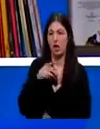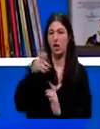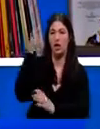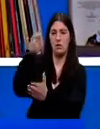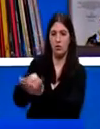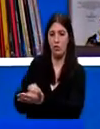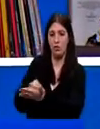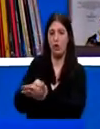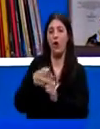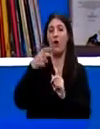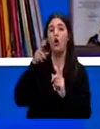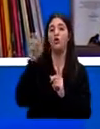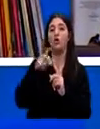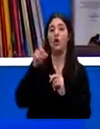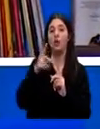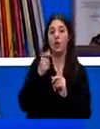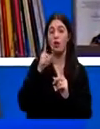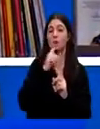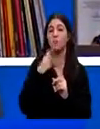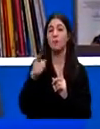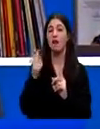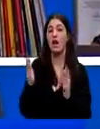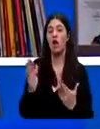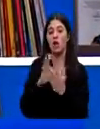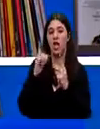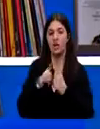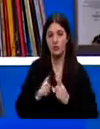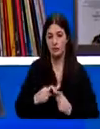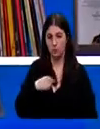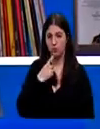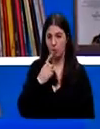yatırıyor. Kur 12 liradan 100 bin liranın karşılığını hesap ediyorum.